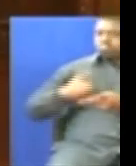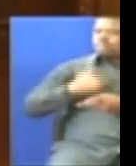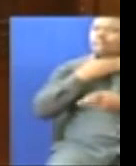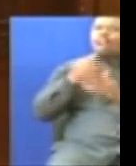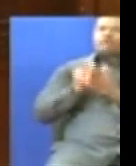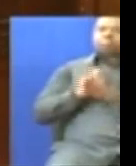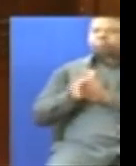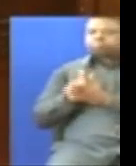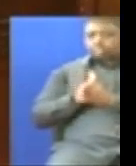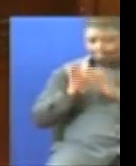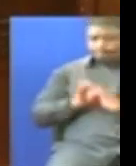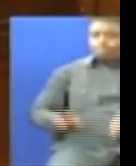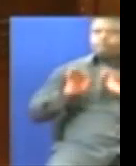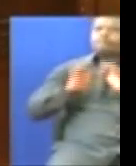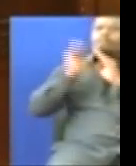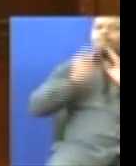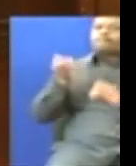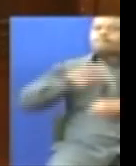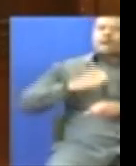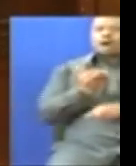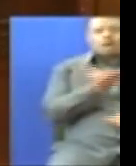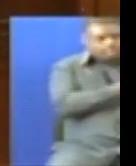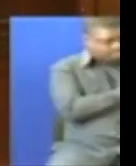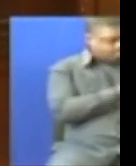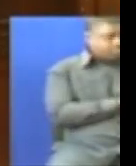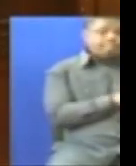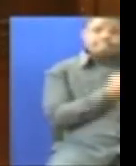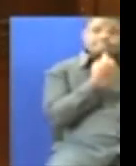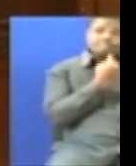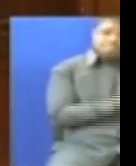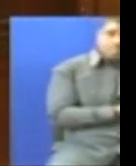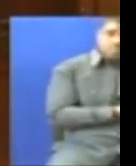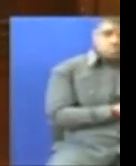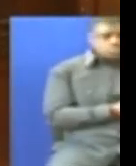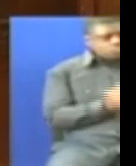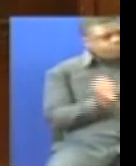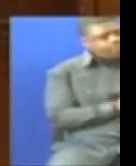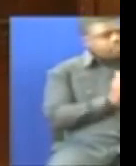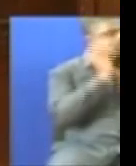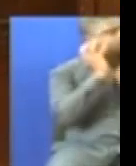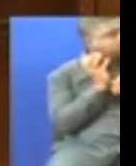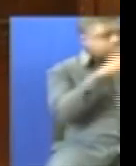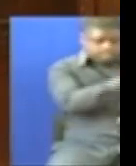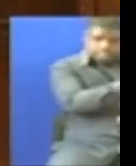kwamba tunaboresha pia miundombinu mingine, kwa maana kwamba magodauni ya kuhifadhia mizigo, lakini